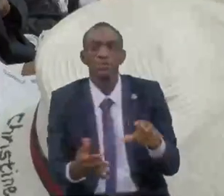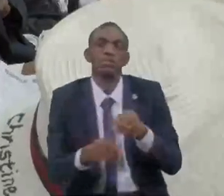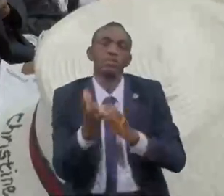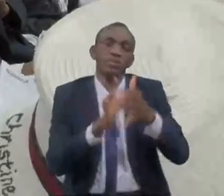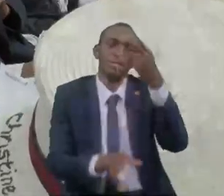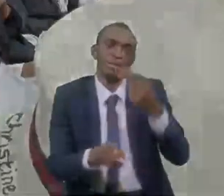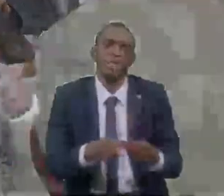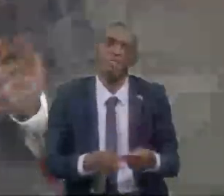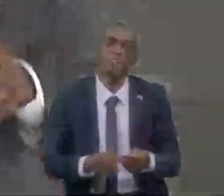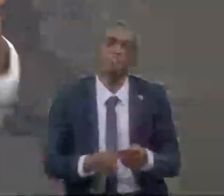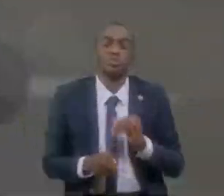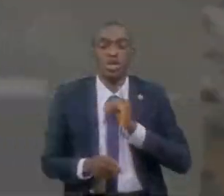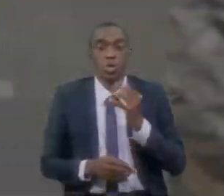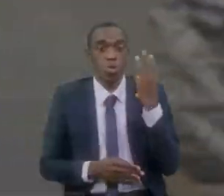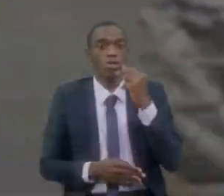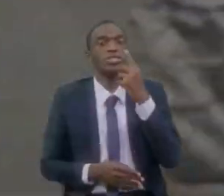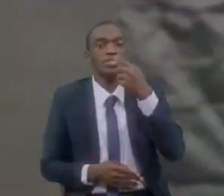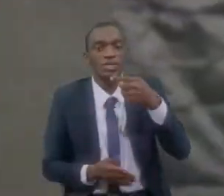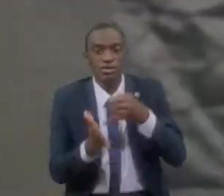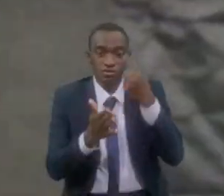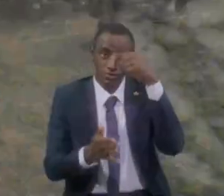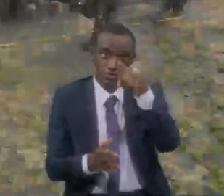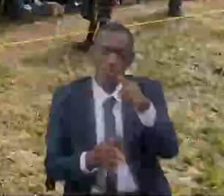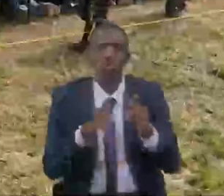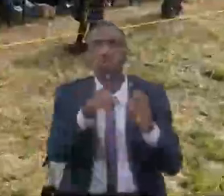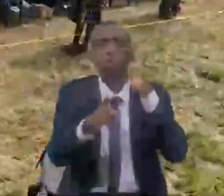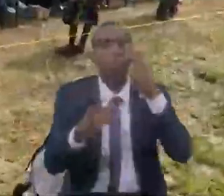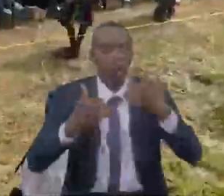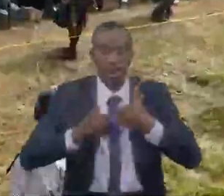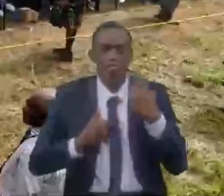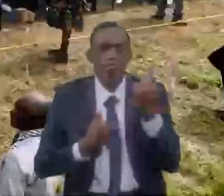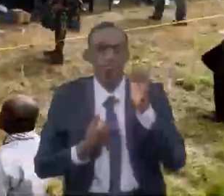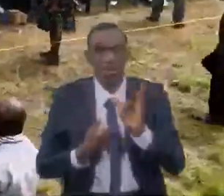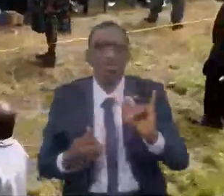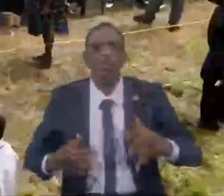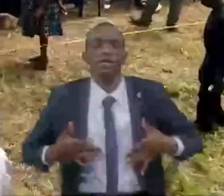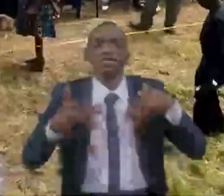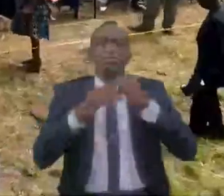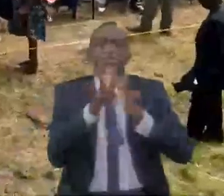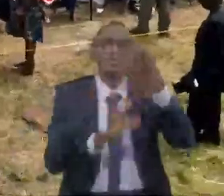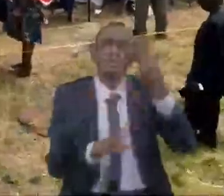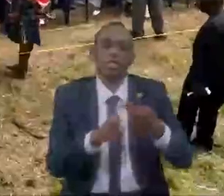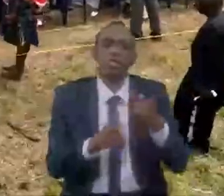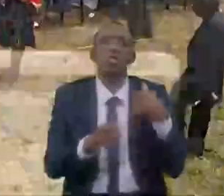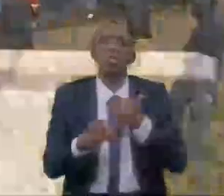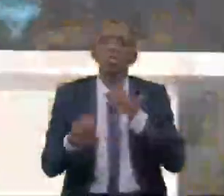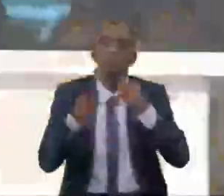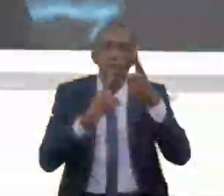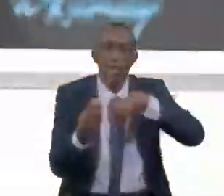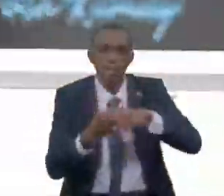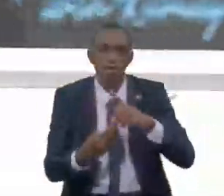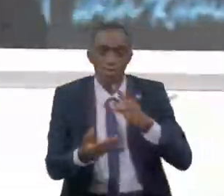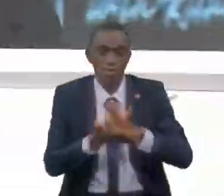Je le disais pour toi. Et tu auras la vie éternelle. Nous parlons donc du message intitulé « La